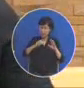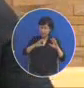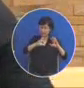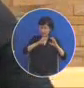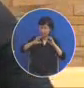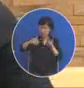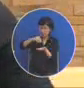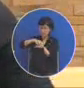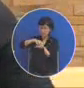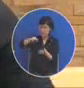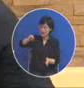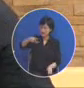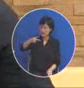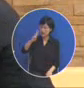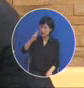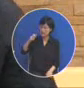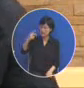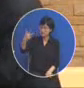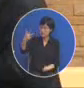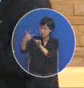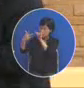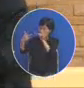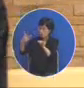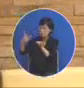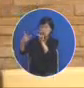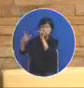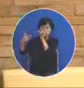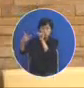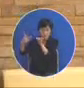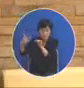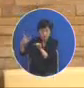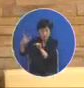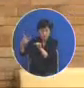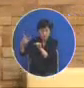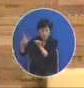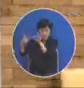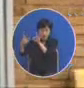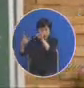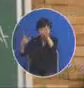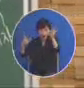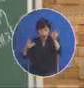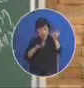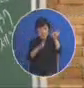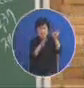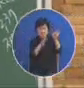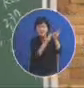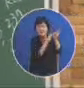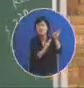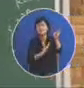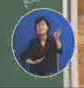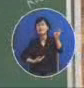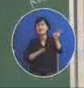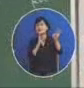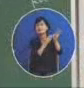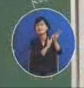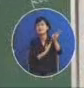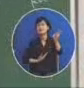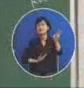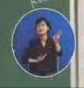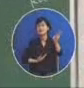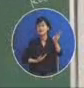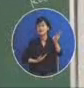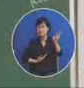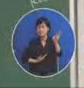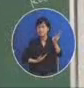237개 나라 가운데 한 명의 제자를 완전히 하나님의 사람으로 만드는 성전 교회